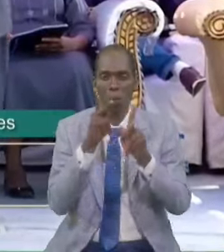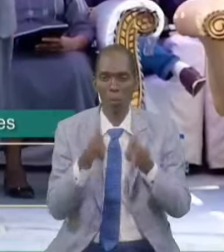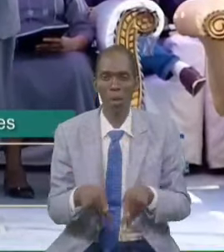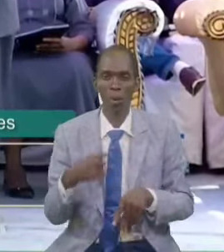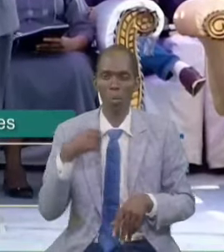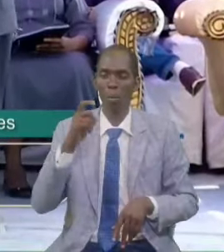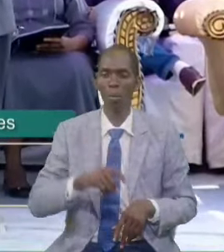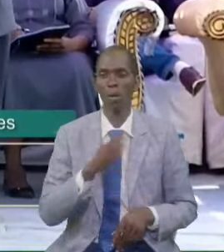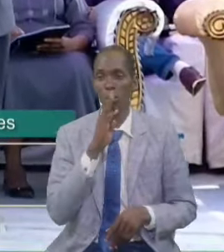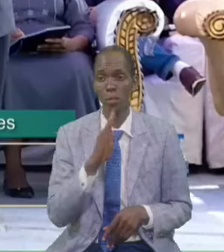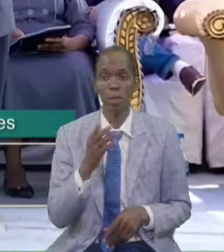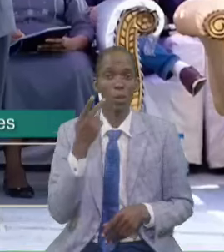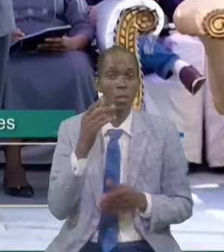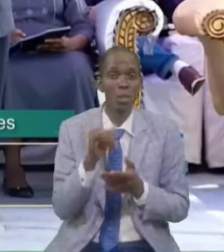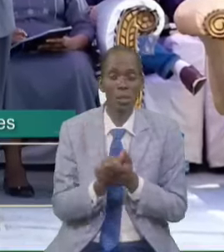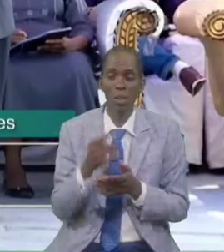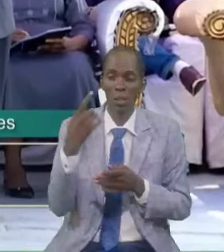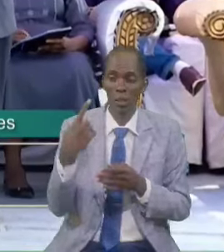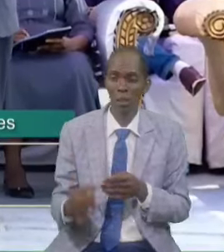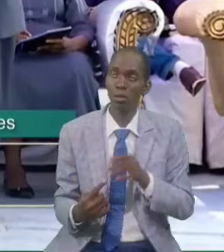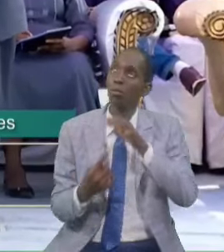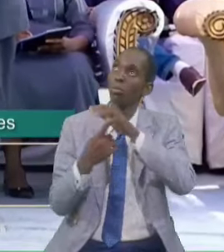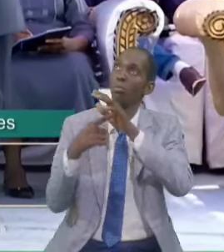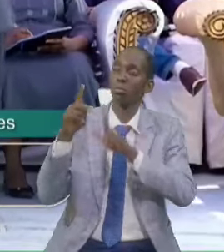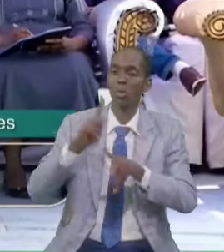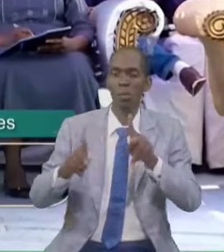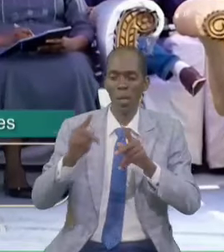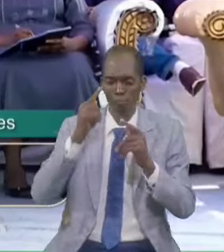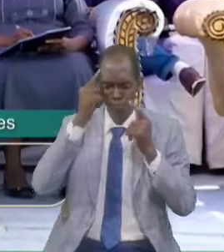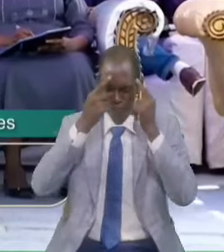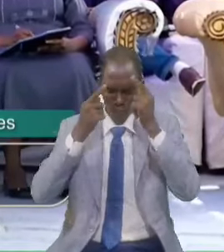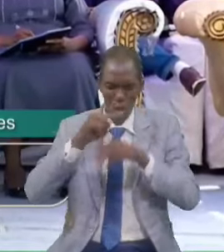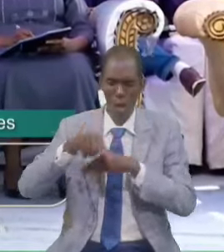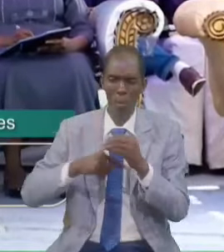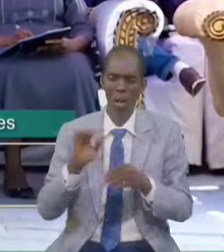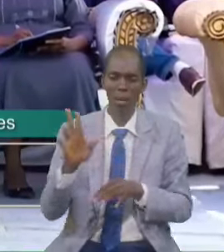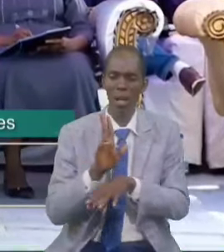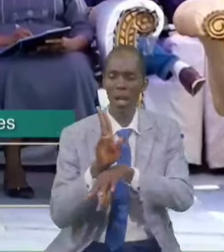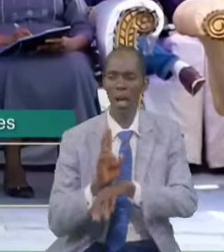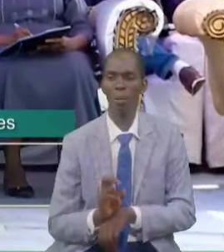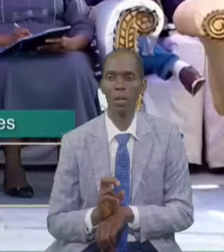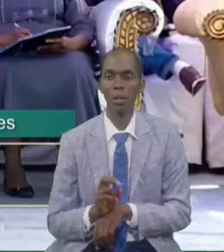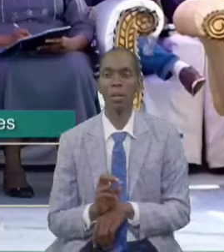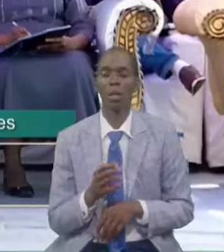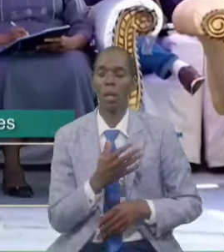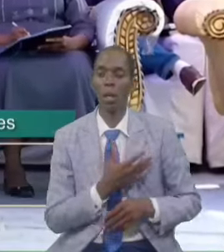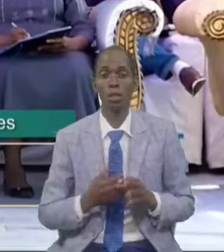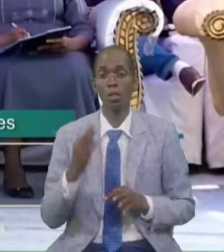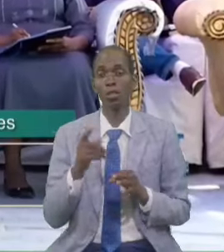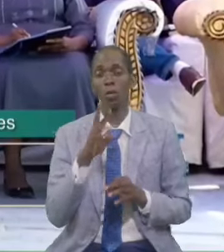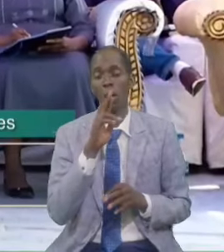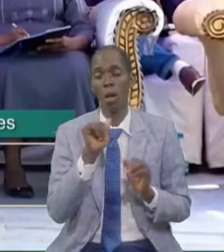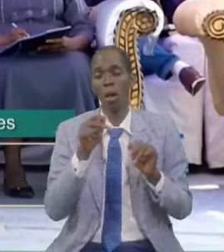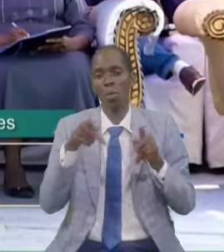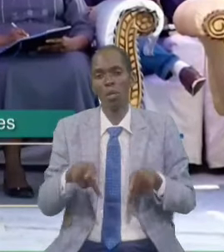think about their habits. ఏమండి హీరోస్ వారి అలవాట్ల గురించి ఆలోచన చేస్తారు. If you're a person, you never think about your habits.